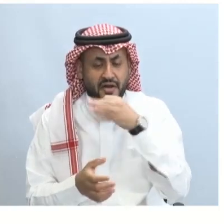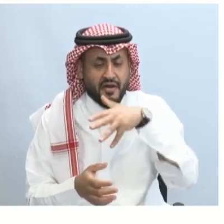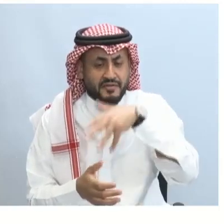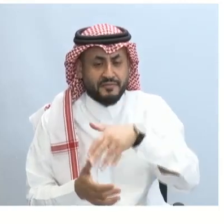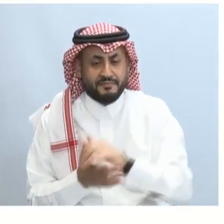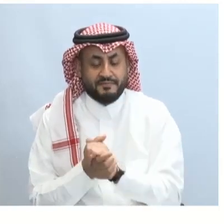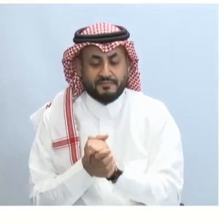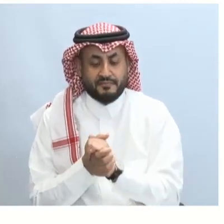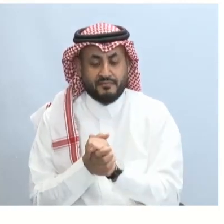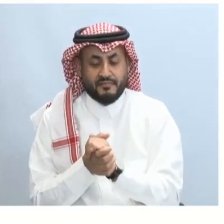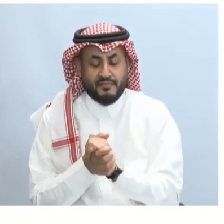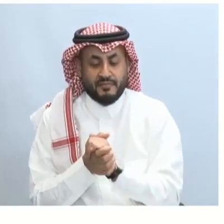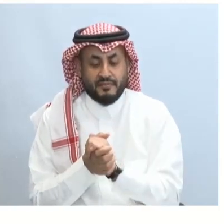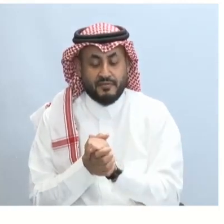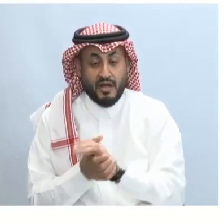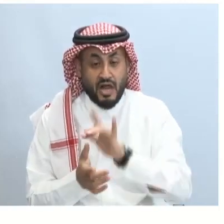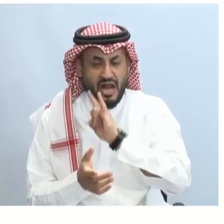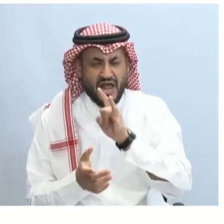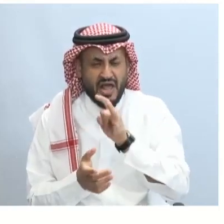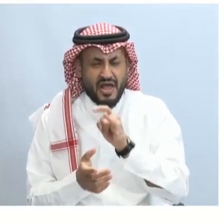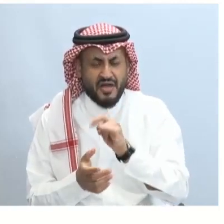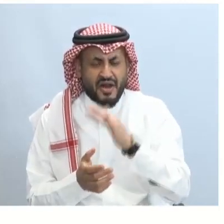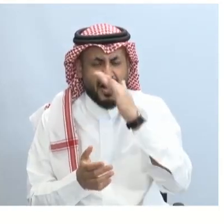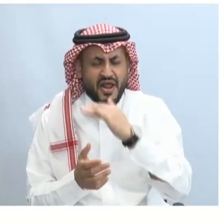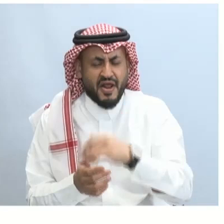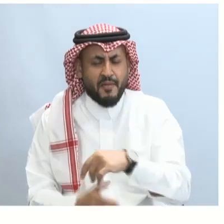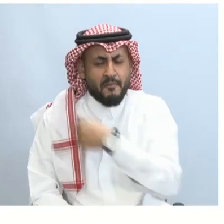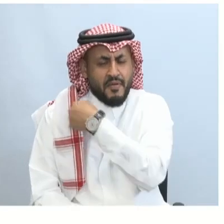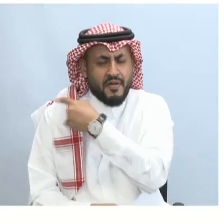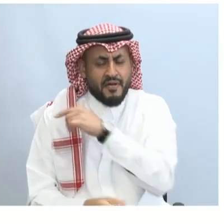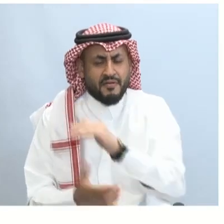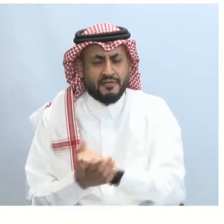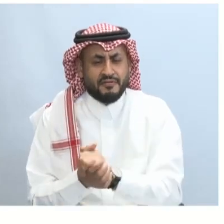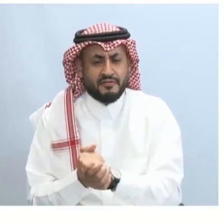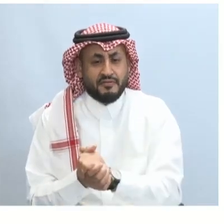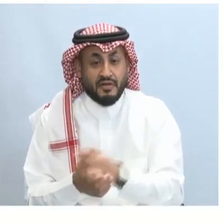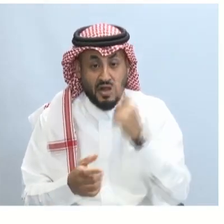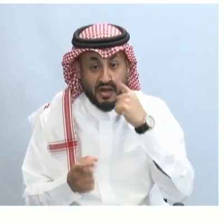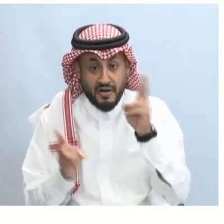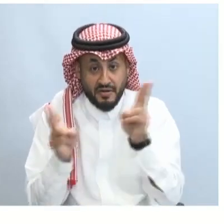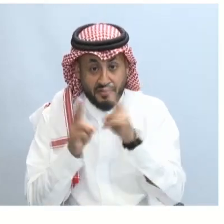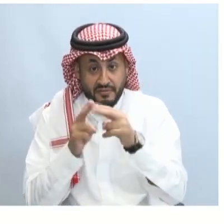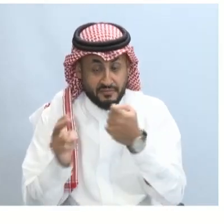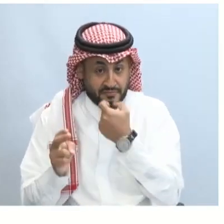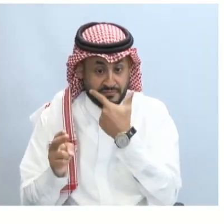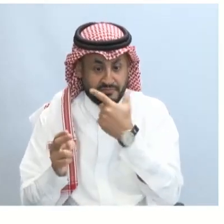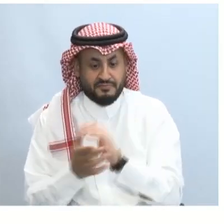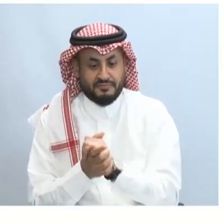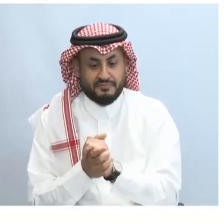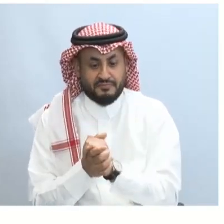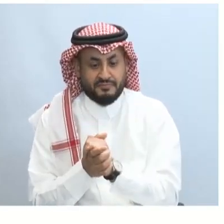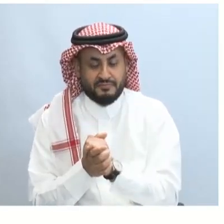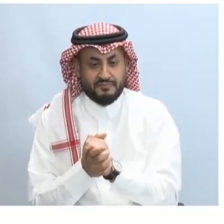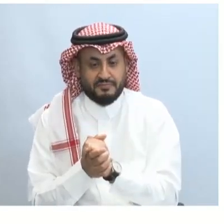عليه وسلم لا تحقرن من المعروف شيئا ولو ان تلقى اخاك بوجه طلق